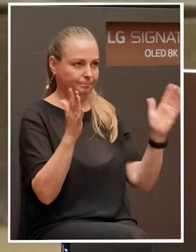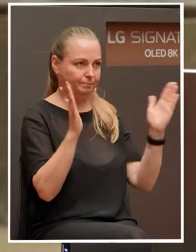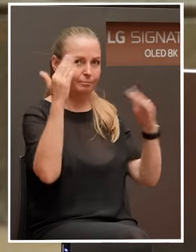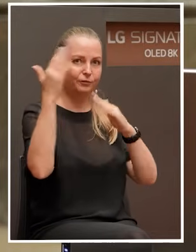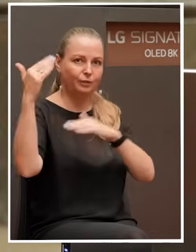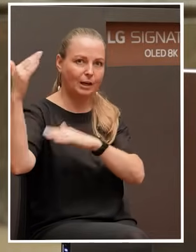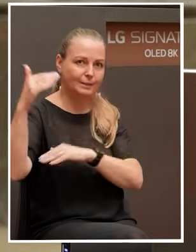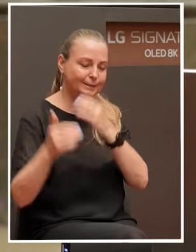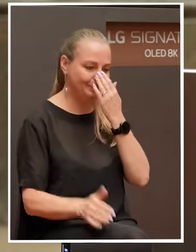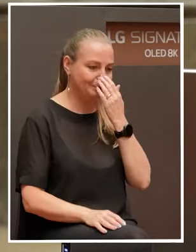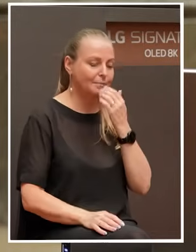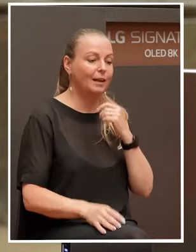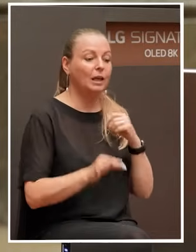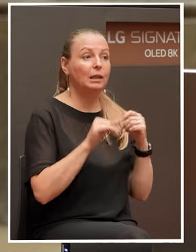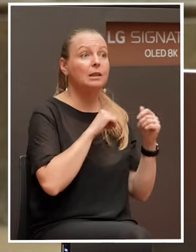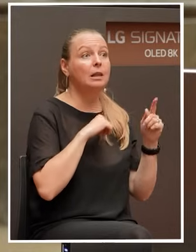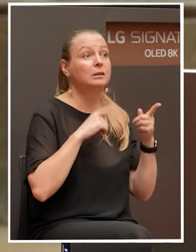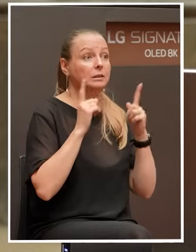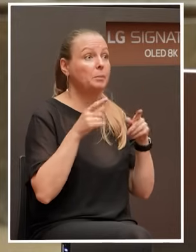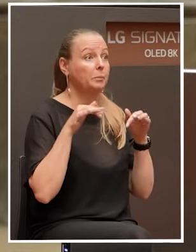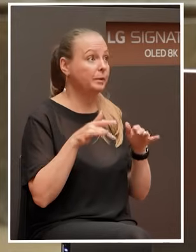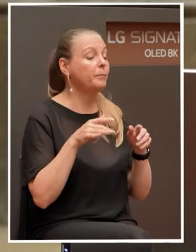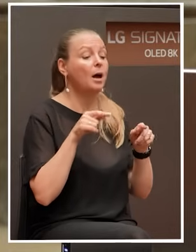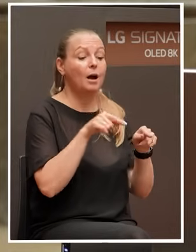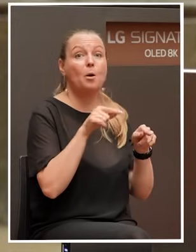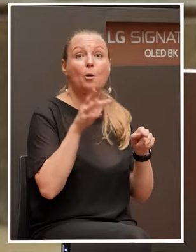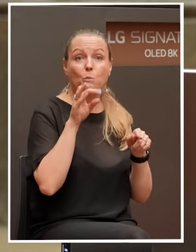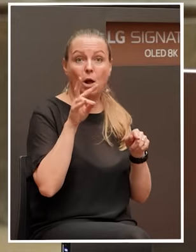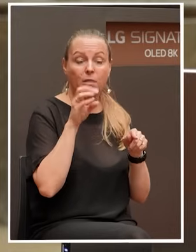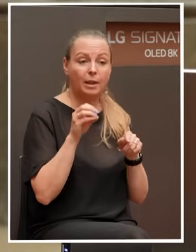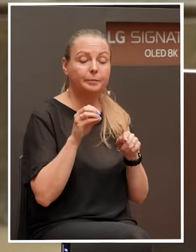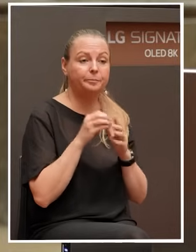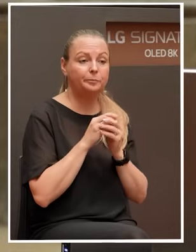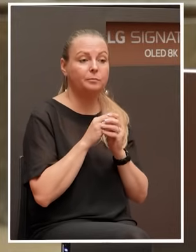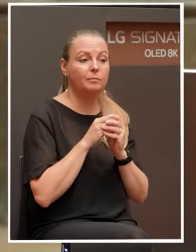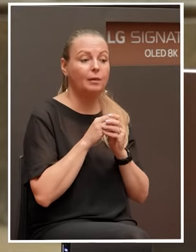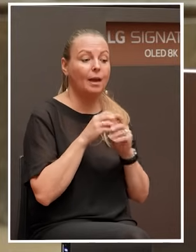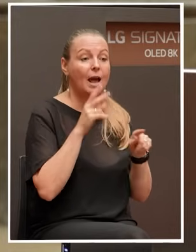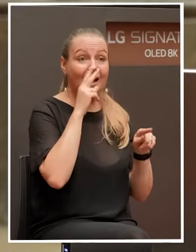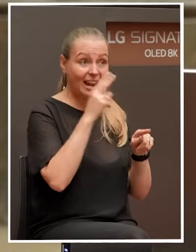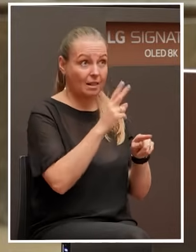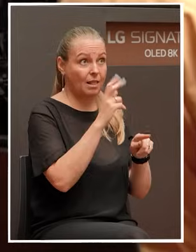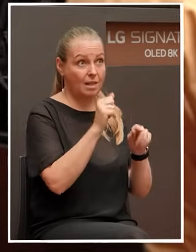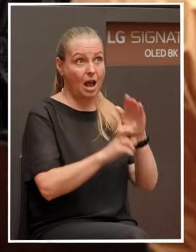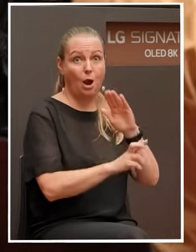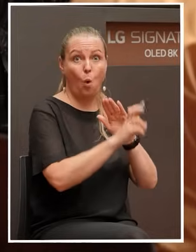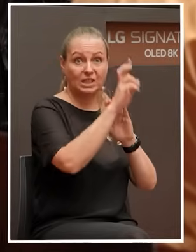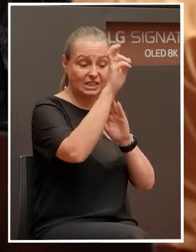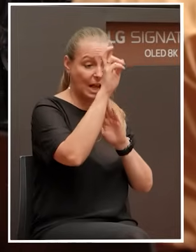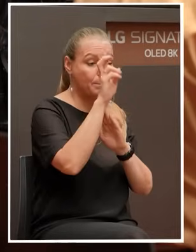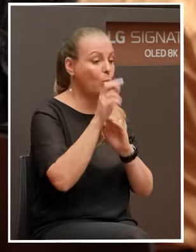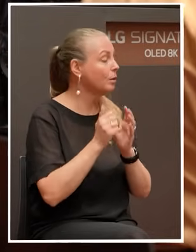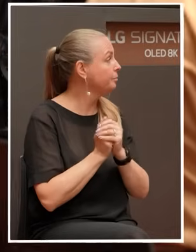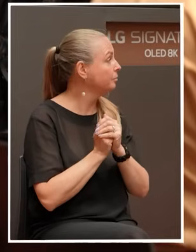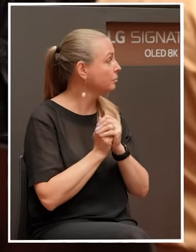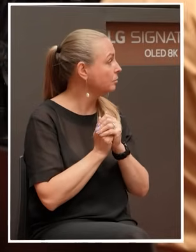туда. А на самом деле и здесь Моне оказывается, при том, что, глядя на Руанский, фасад Руанского собора, он